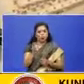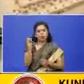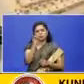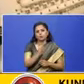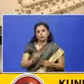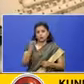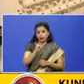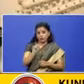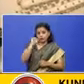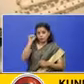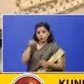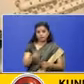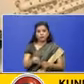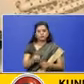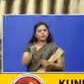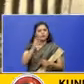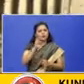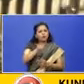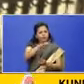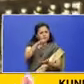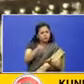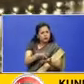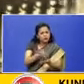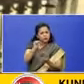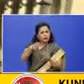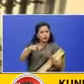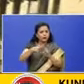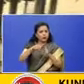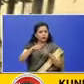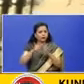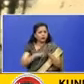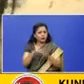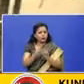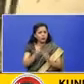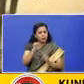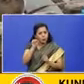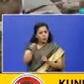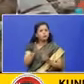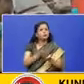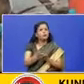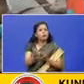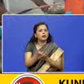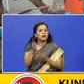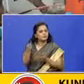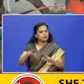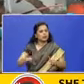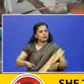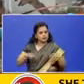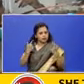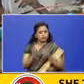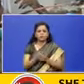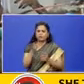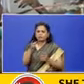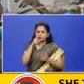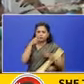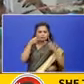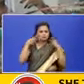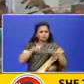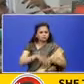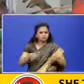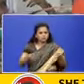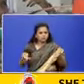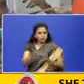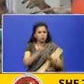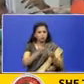के केंदुझर जिले के करदापाल गांव में रहती है। वो आदिवासी महिलाओं को सोलर